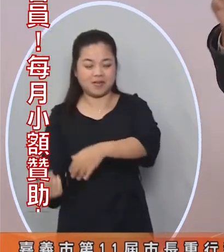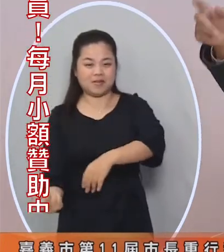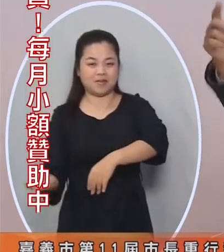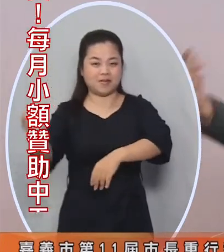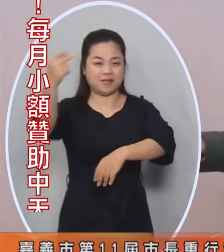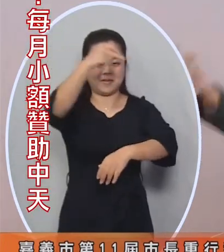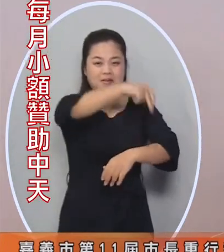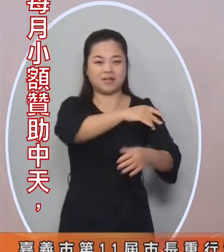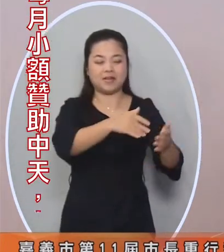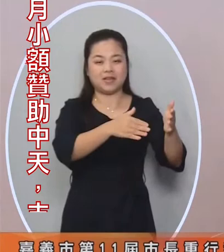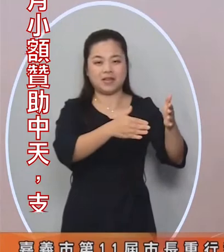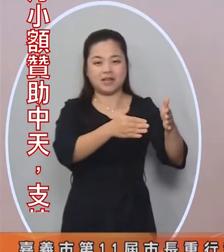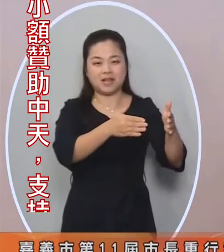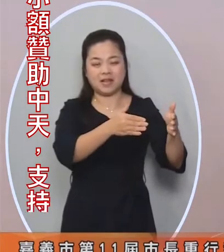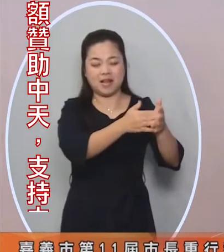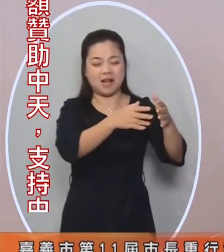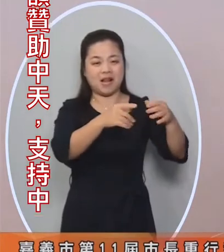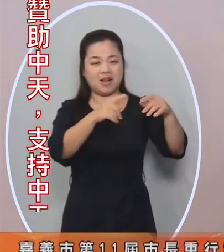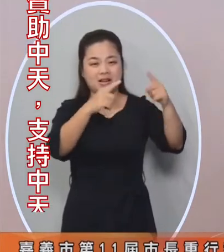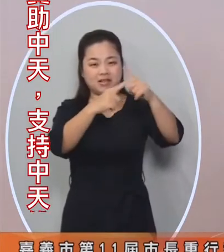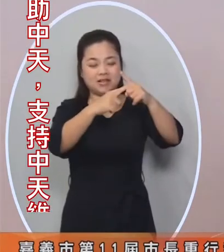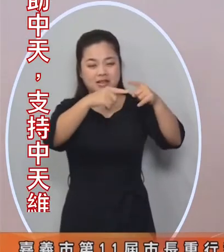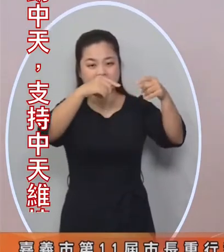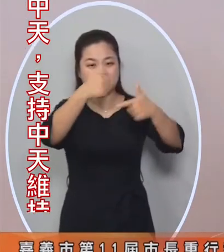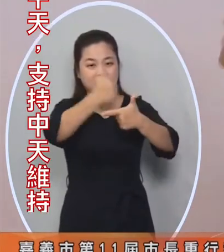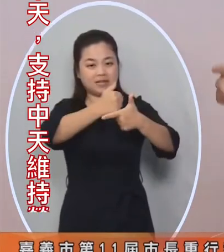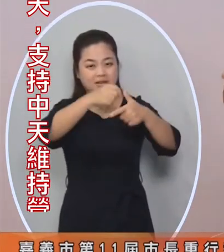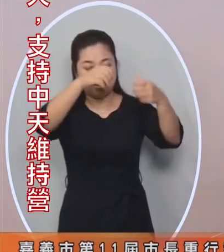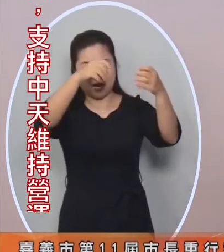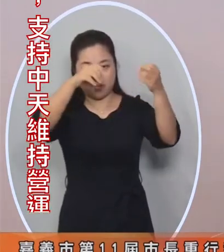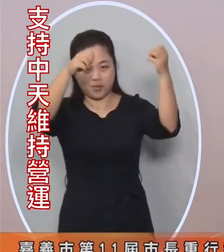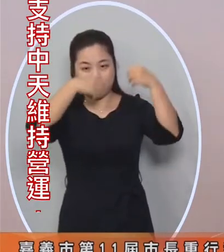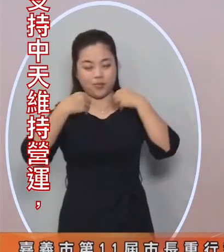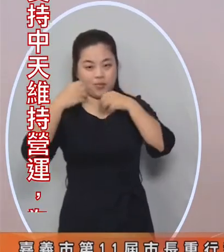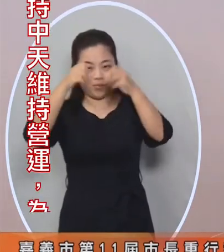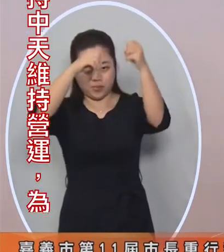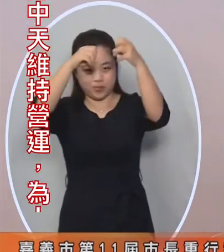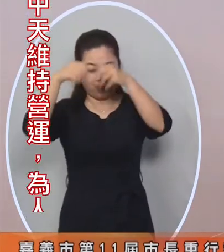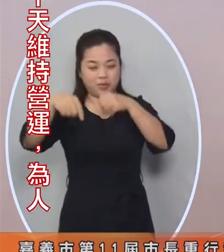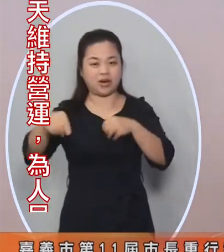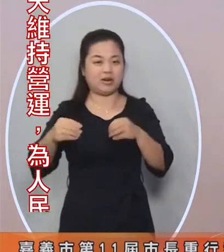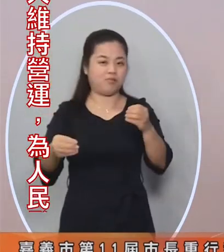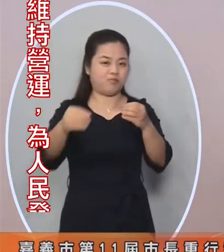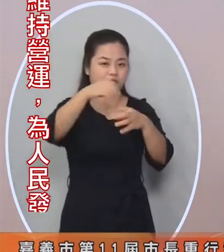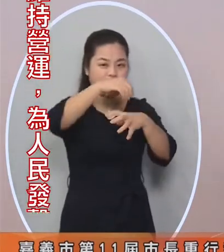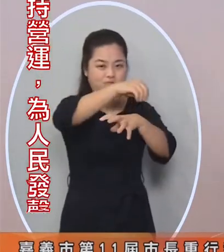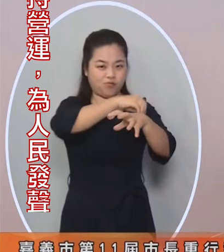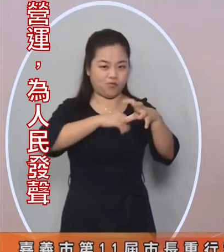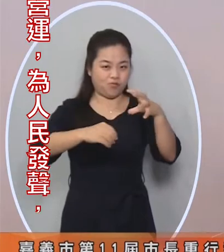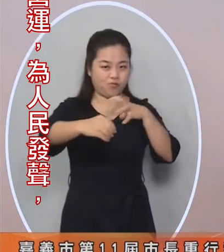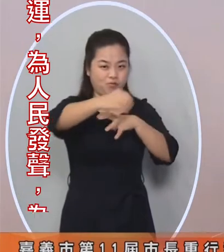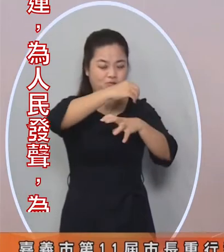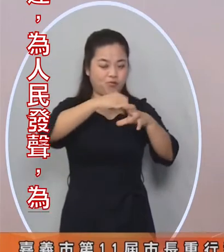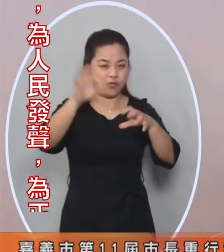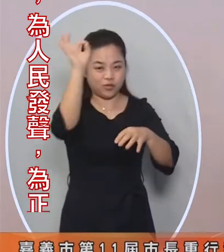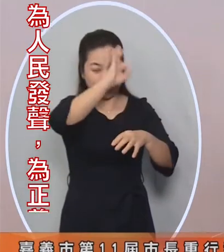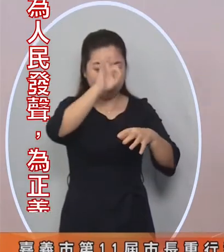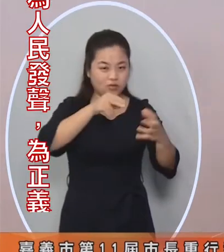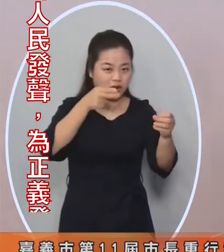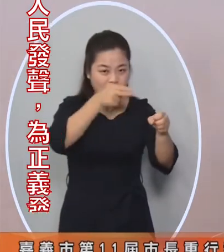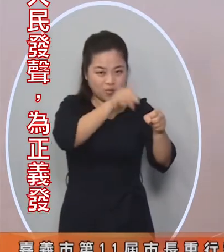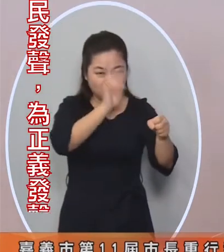国，你要经过人造卫星找目标。你根本人造卫星找目标，即马就是